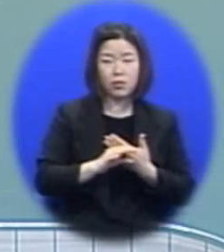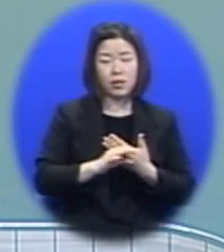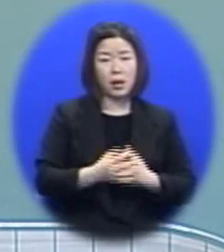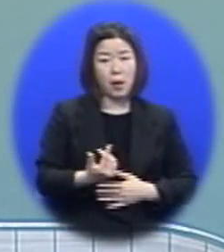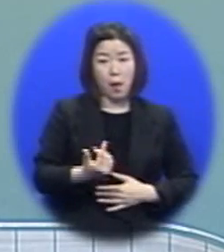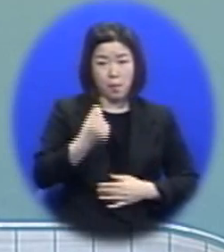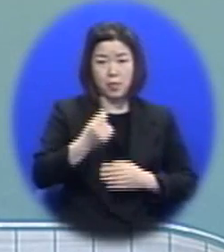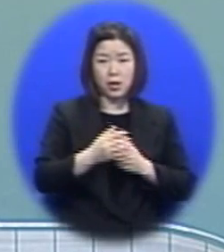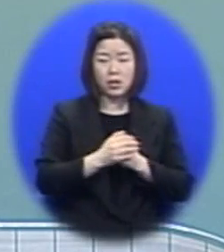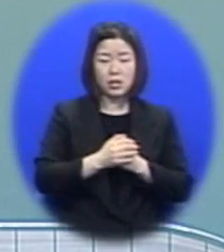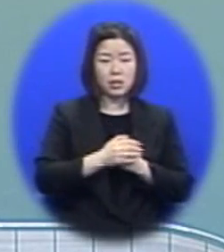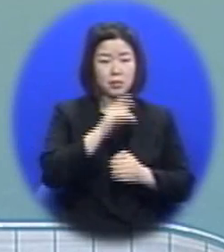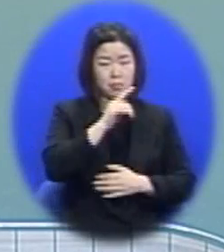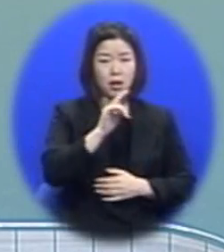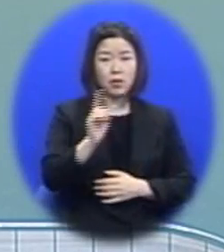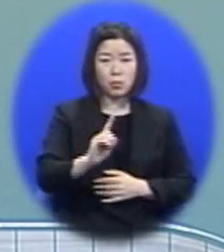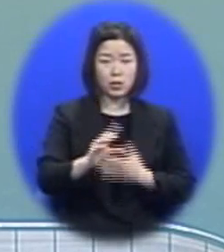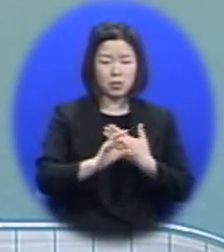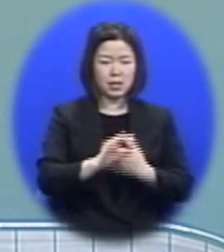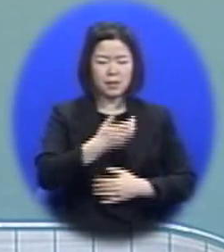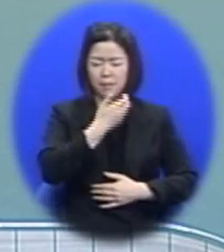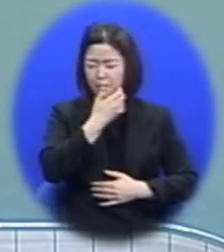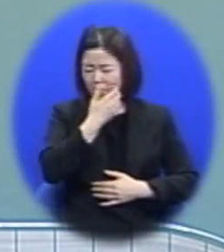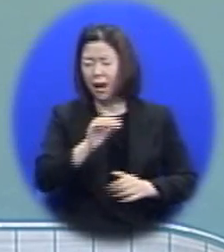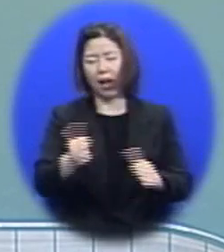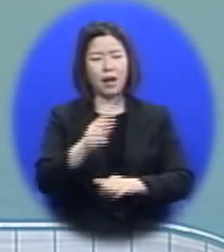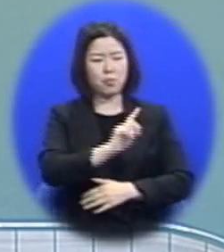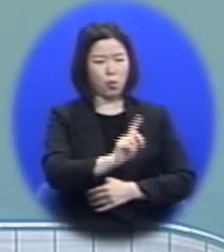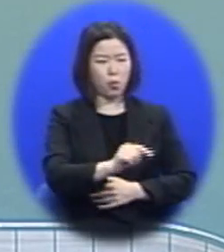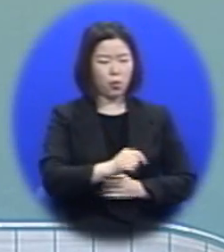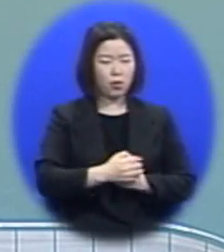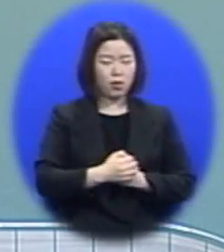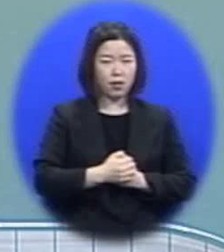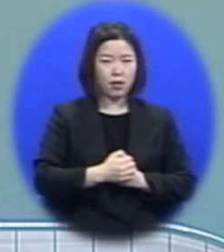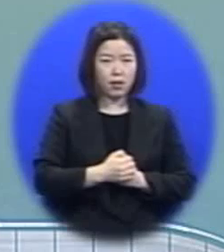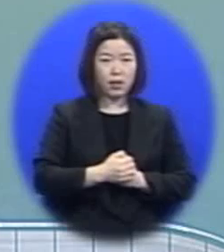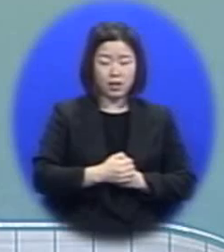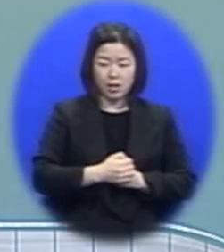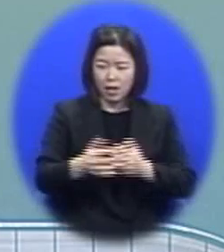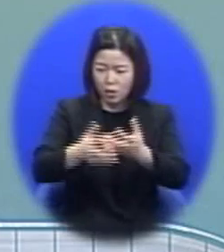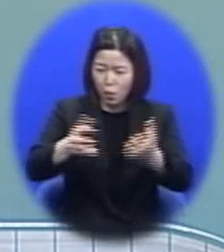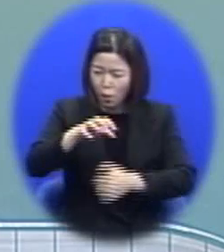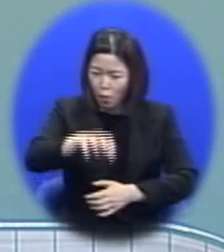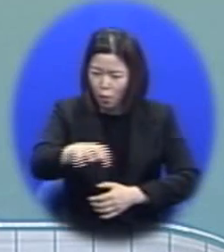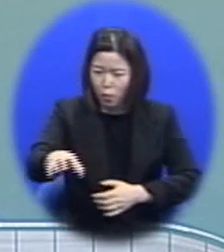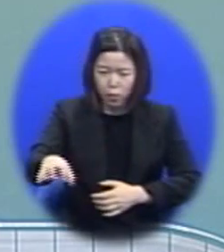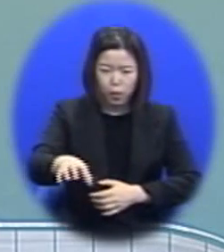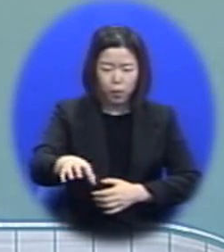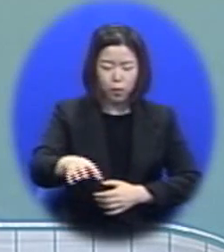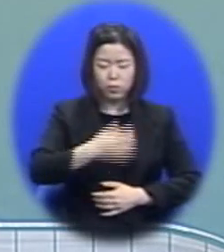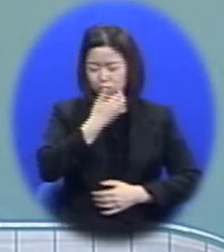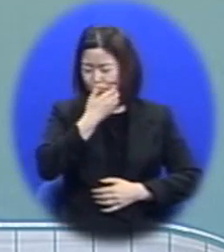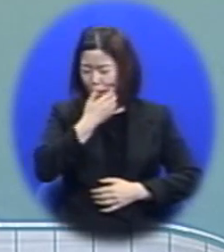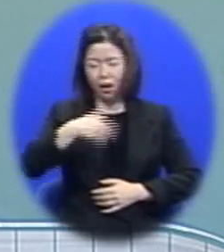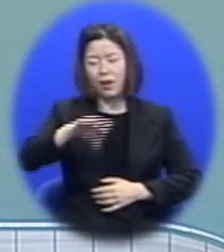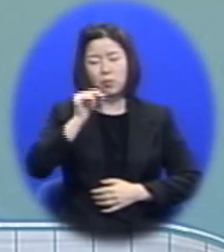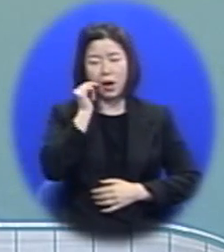이렇게 이야기합니다 창피해 못 살겠어 창피해 동네 창피해 못